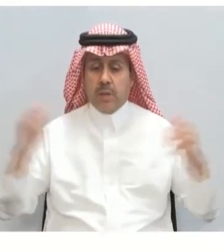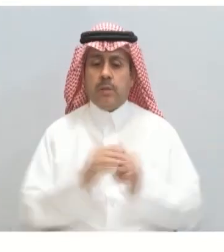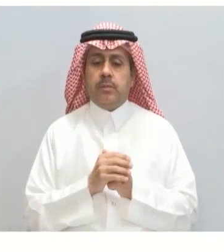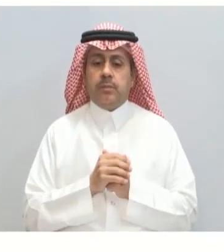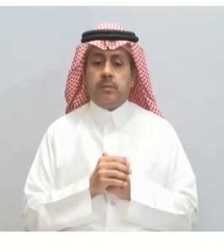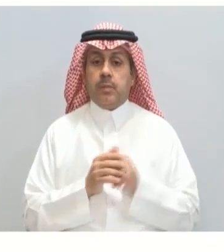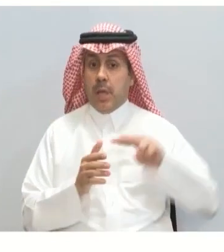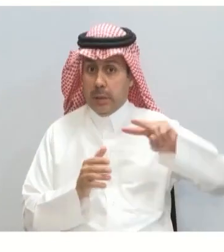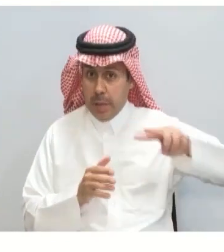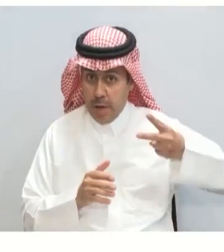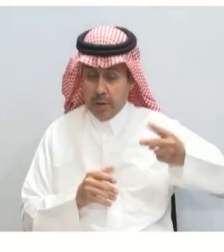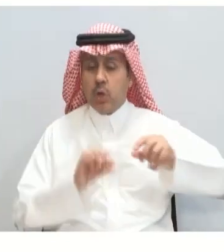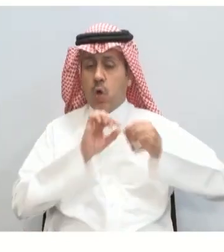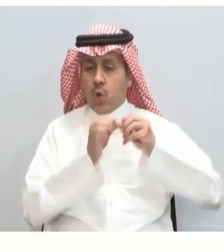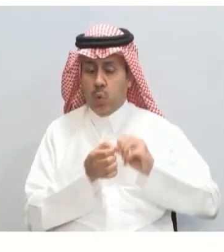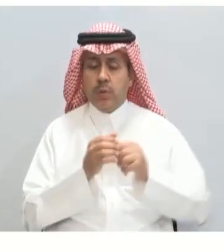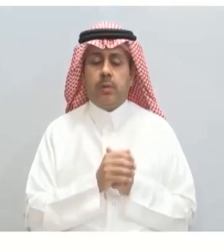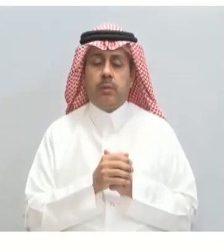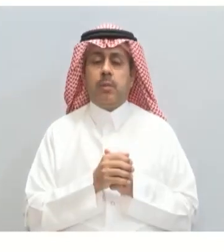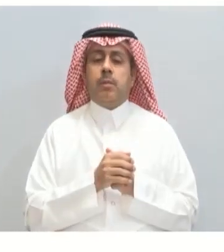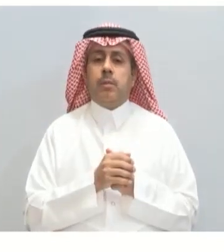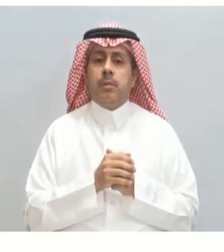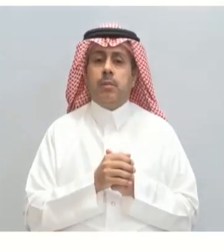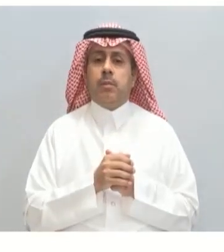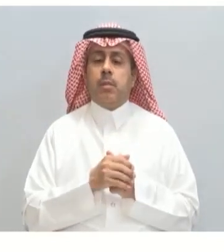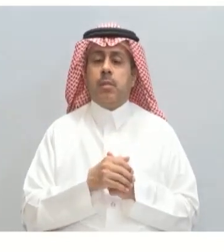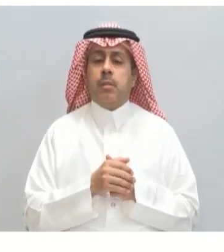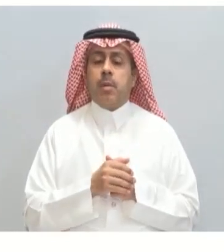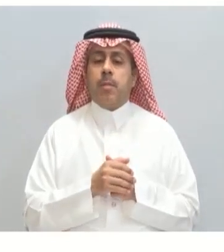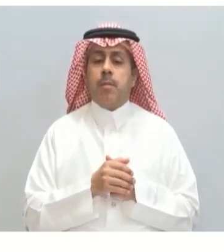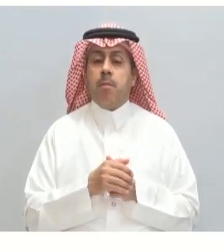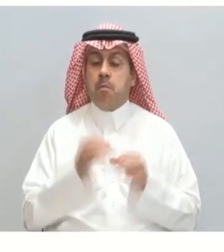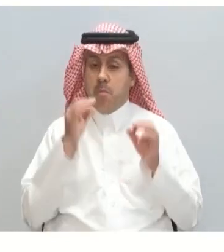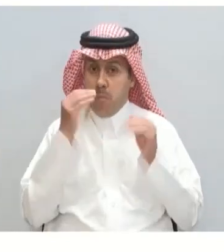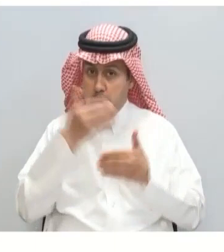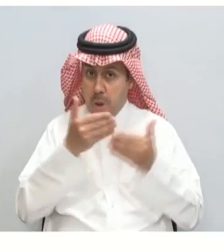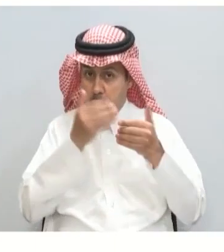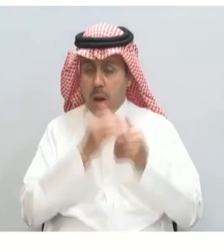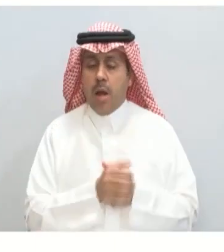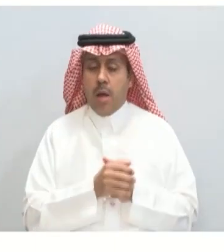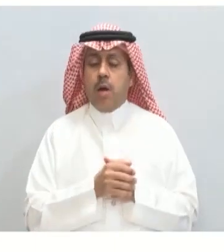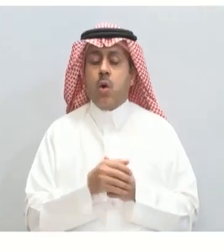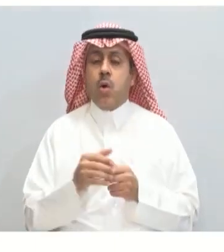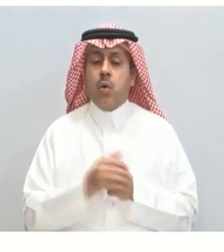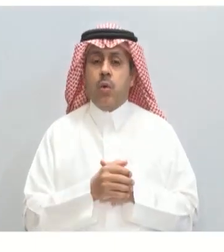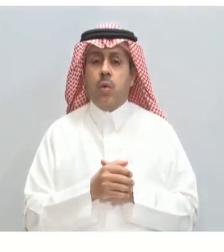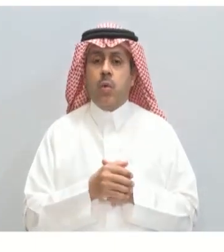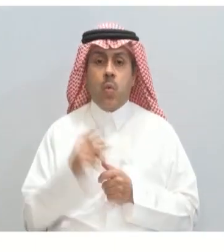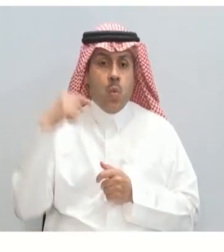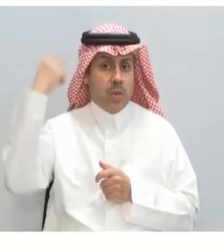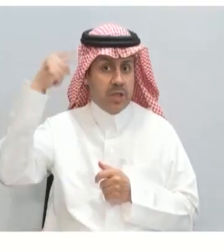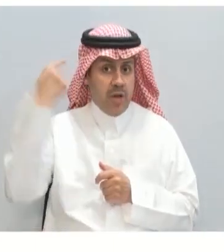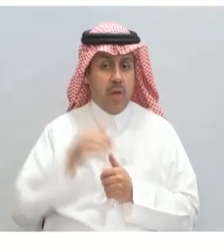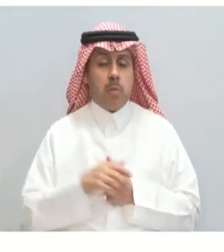اختلفت بالتاكيد القيود بناء على متغيرات ووجهات نظر لمجموعه صغيره من مدراء